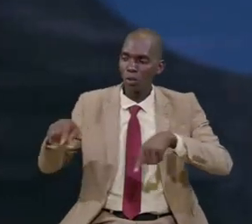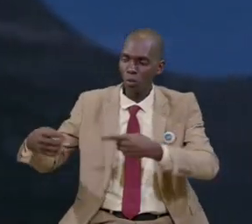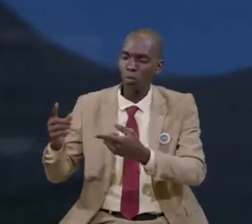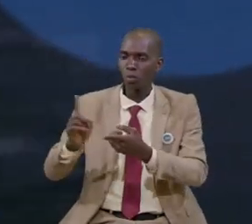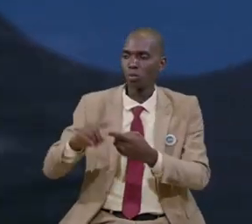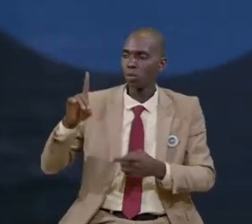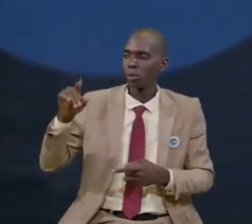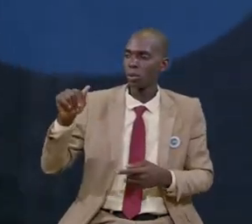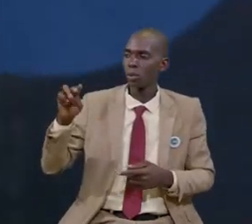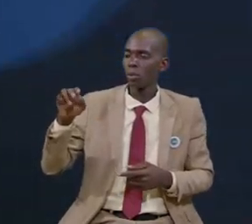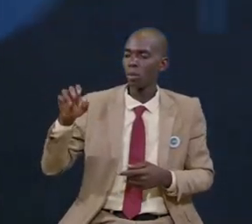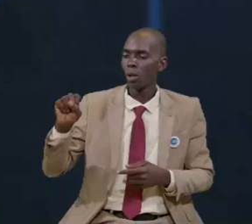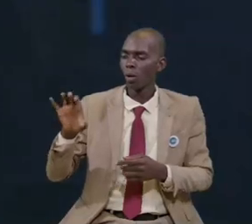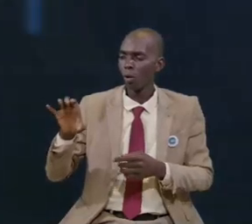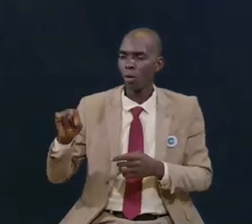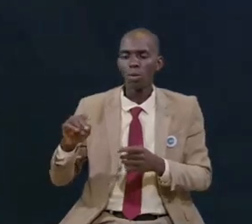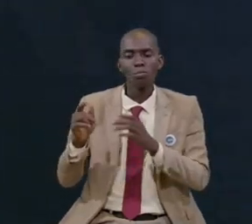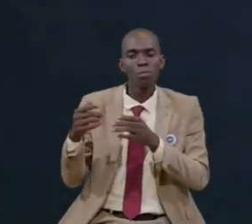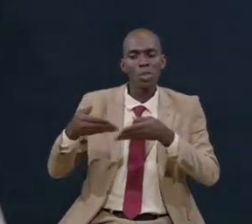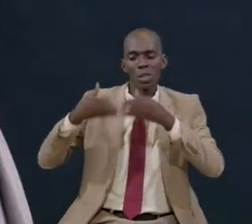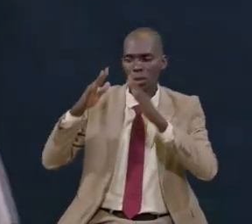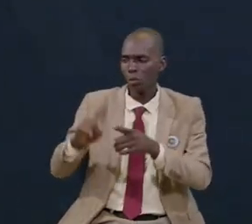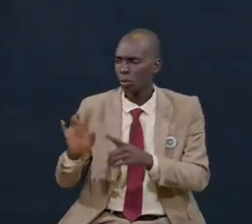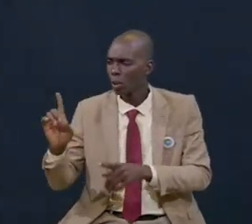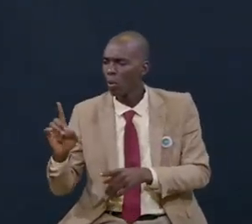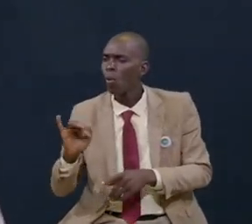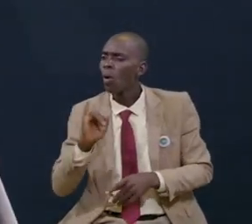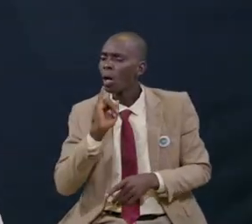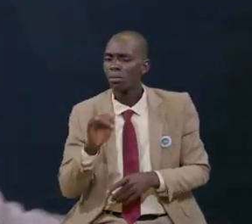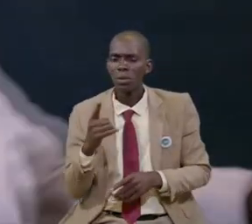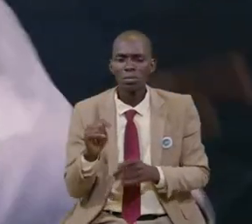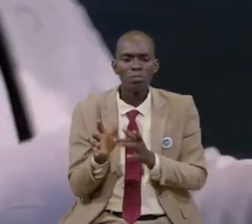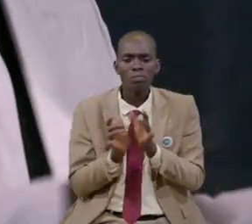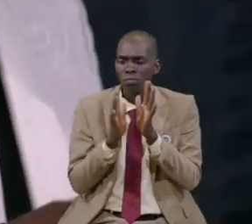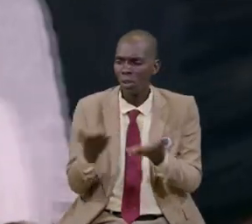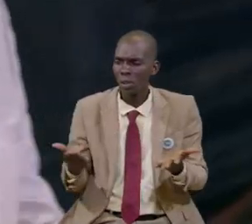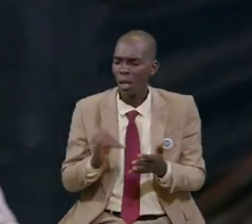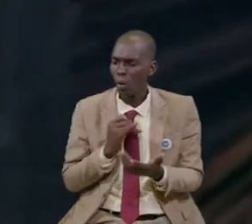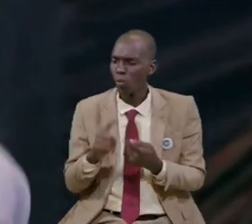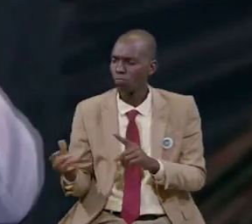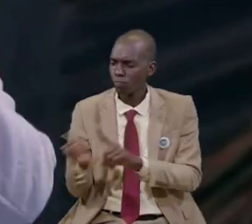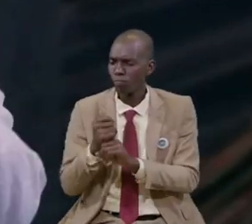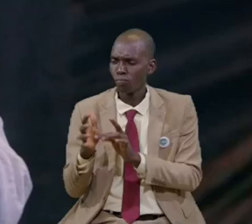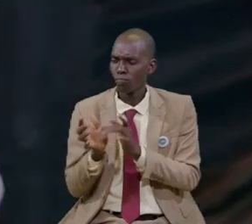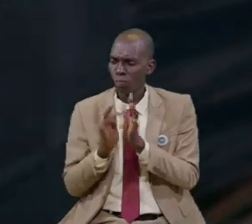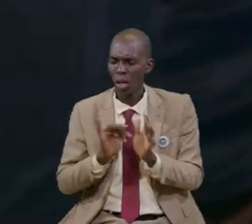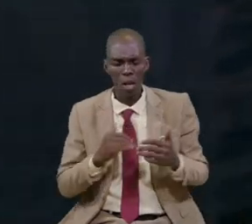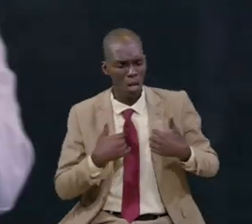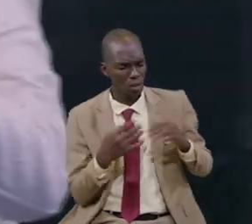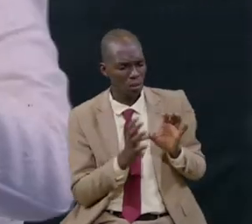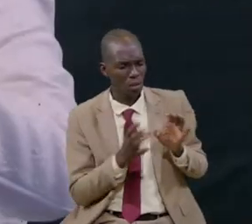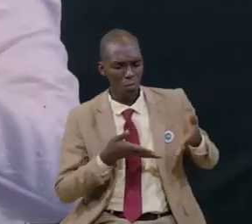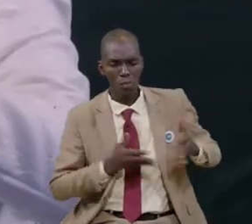là était né de nouveau. Oui, c'est la nouvelle naissance dont nous parlons. Lorsqu'un changement survient, lorsqu'il y a